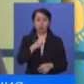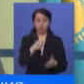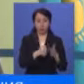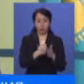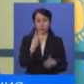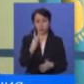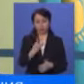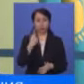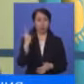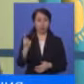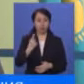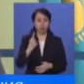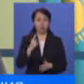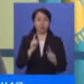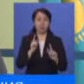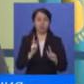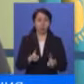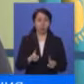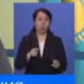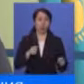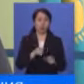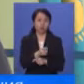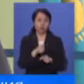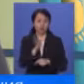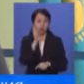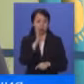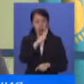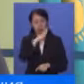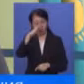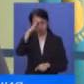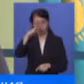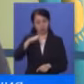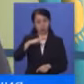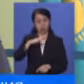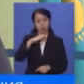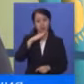класс, согласно заявлению родителей и законного представительства,